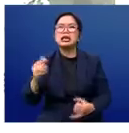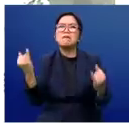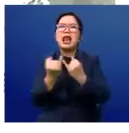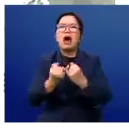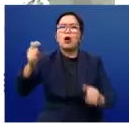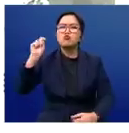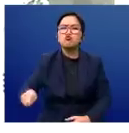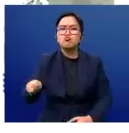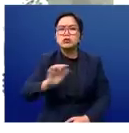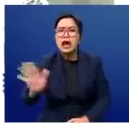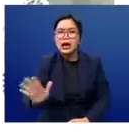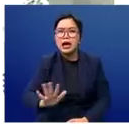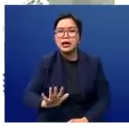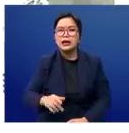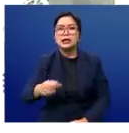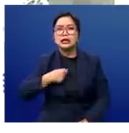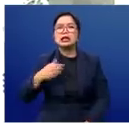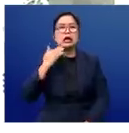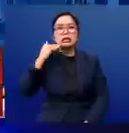ngaku menjaga proses pemilu kita demokrasi kita yang melejit